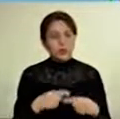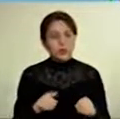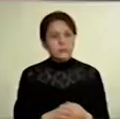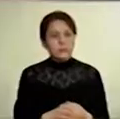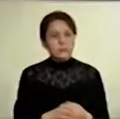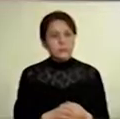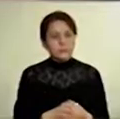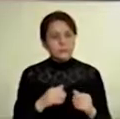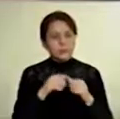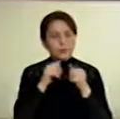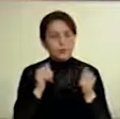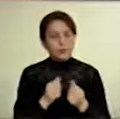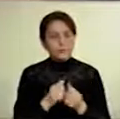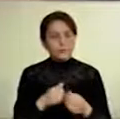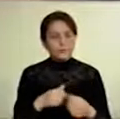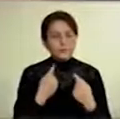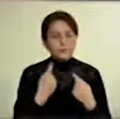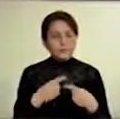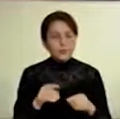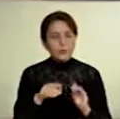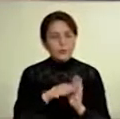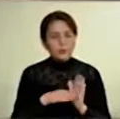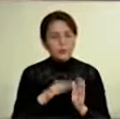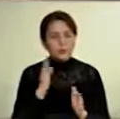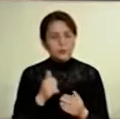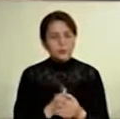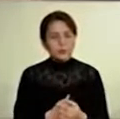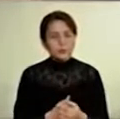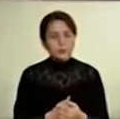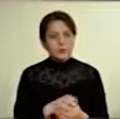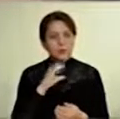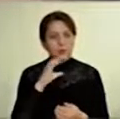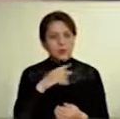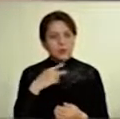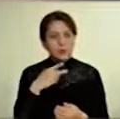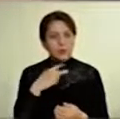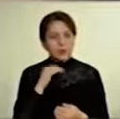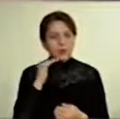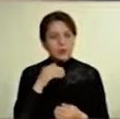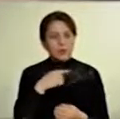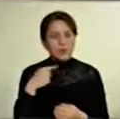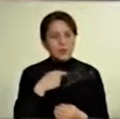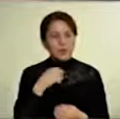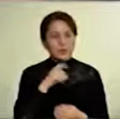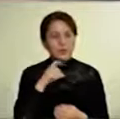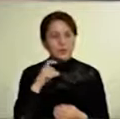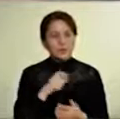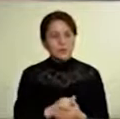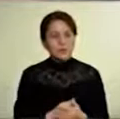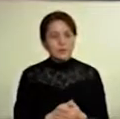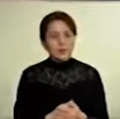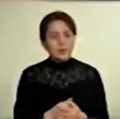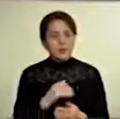ayro formulani quyidagicha tuzar ekanmiz. Ya'ni S teng F ayrilgan Y.